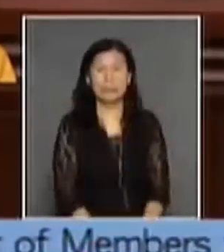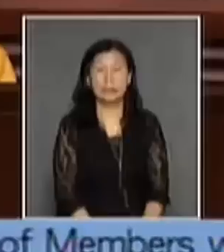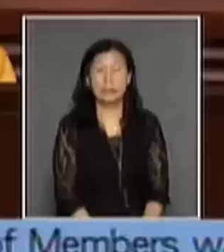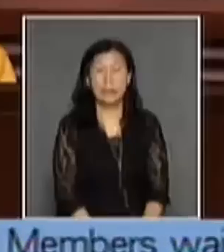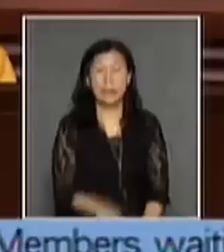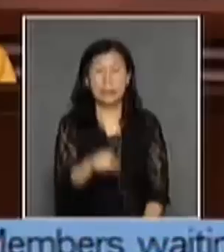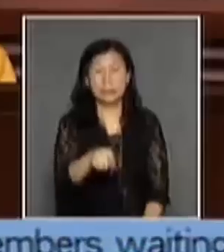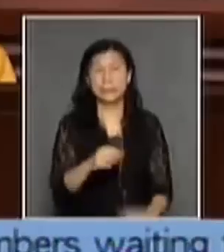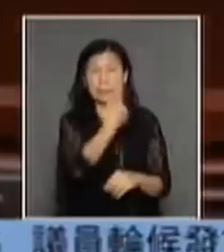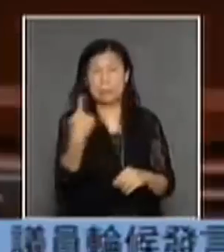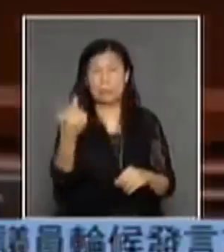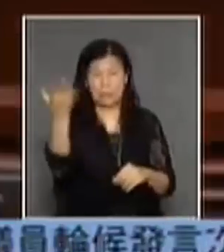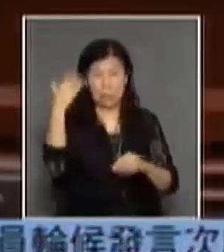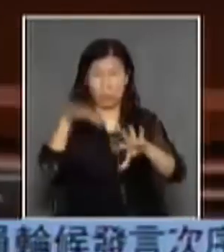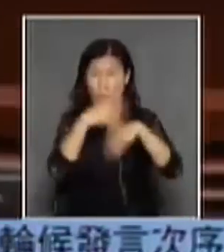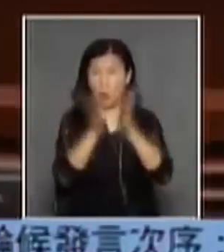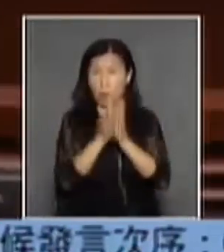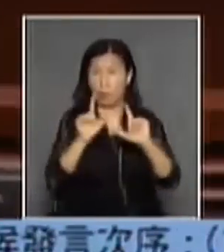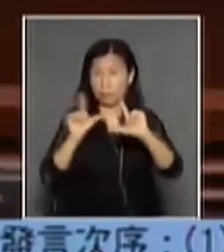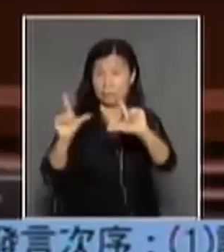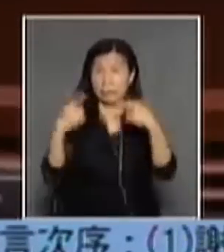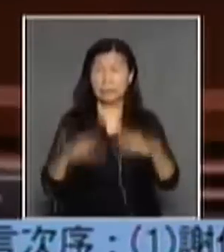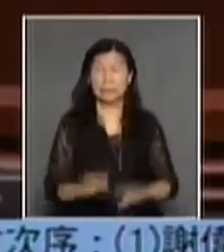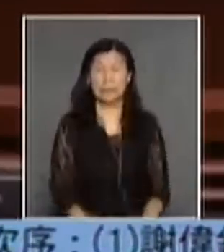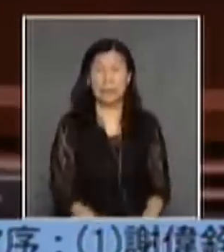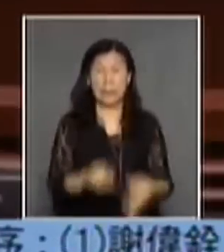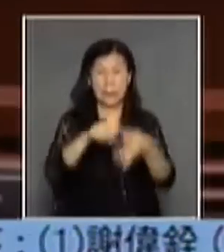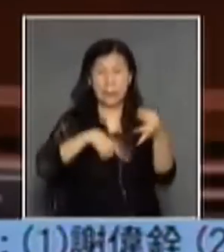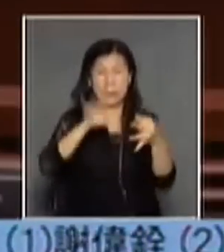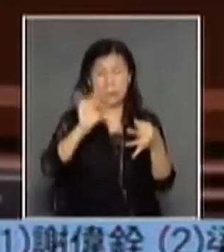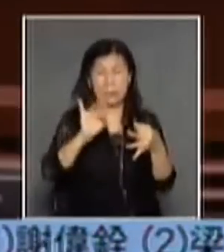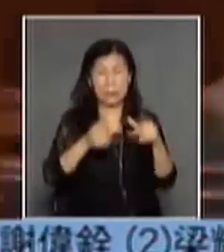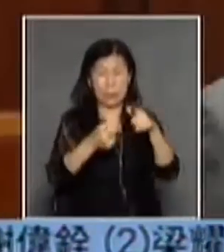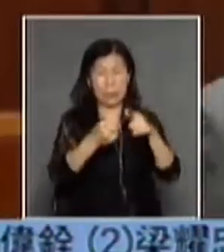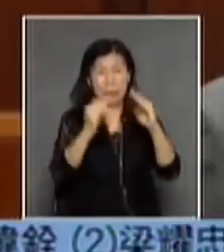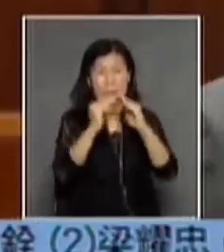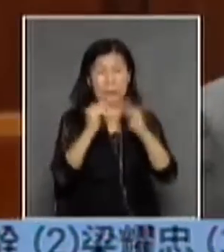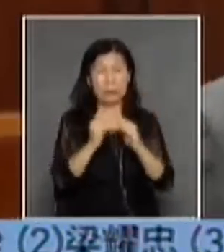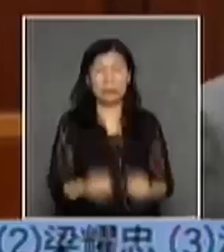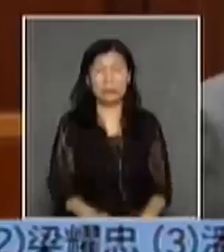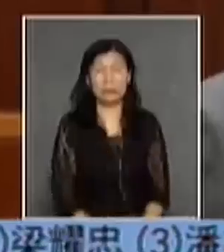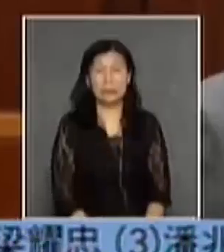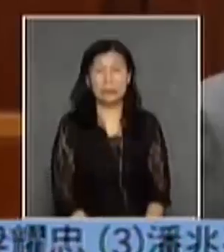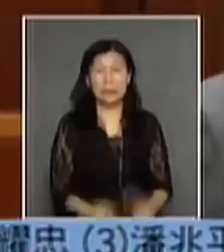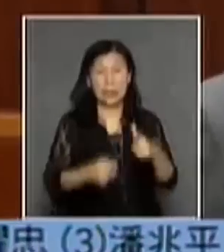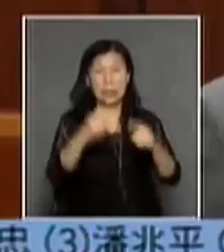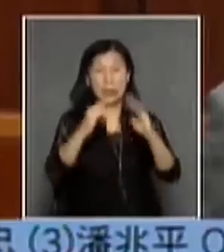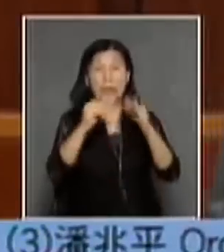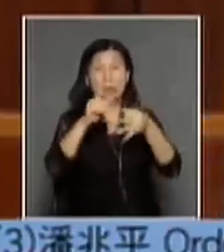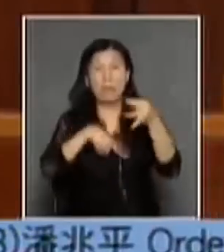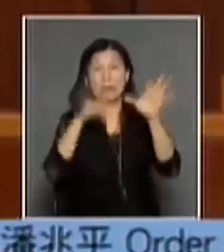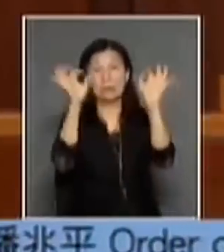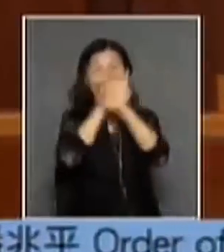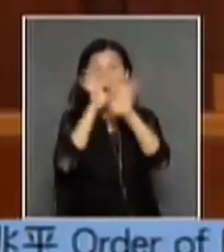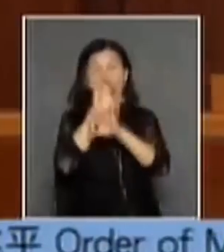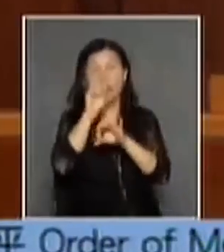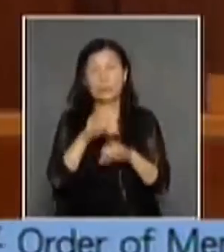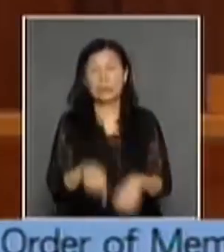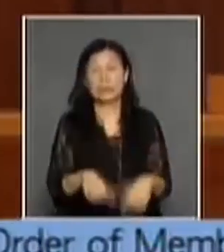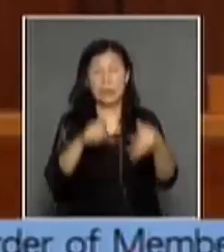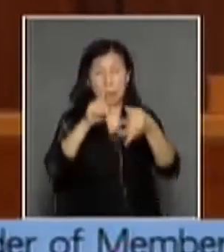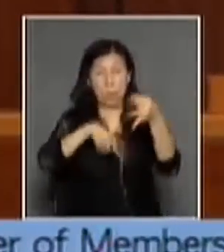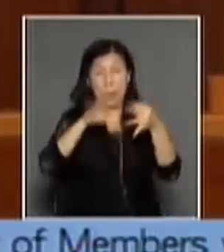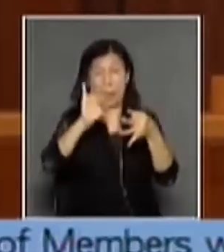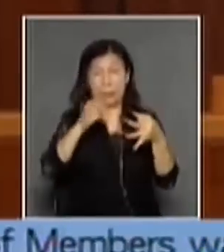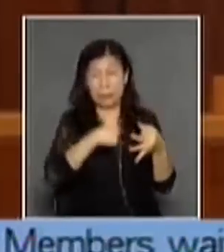你不肯认。 张卓雄议员，你间公司的名字呢，都讲错，说明张卓雄议员